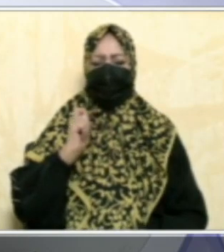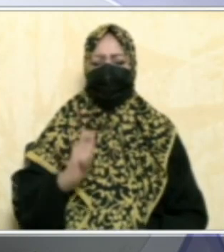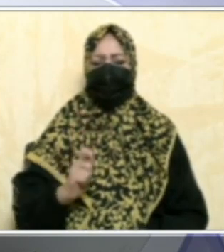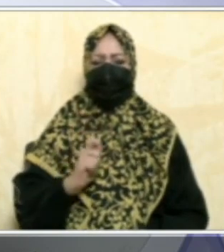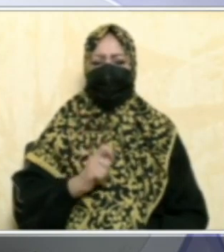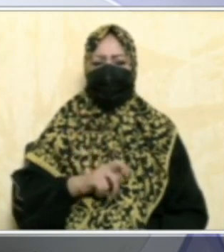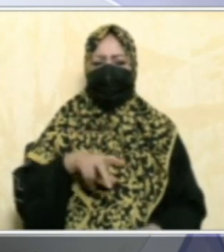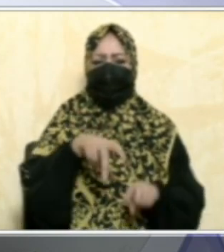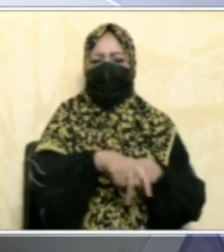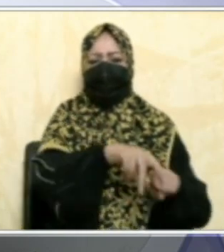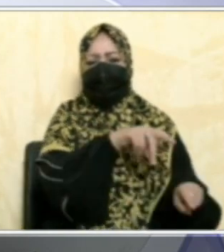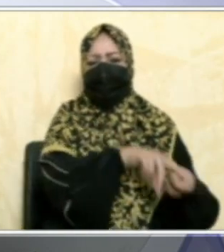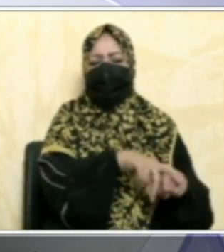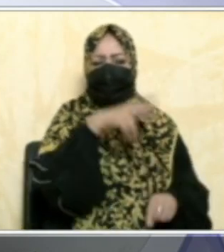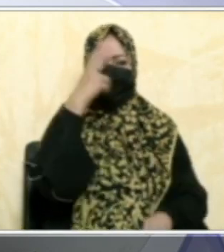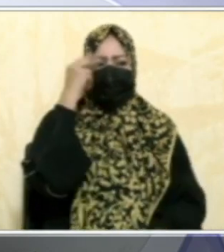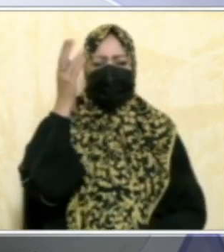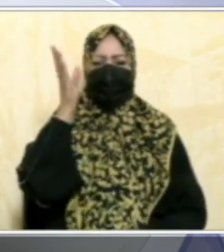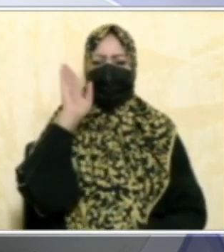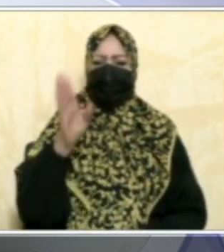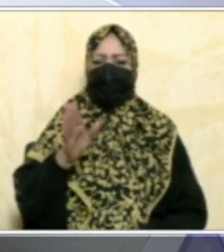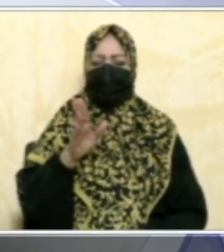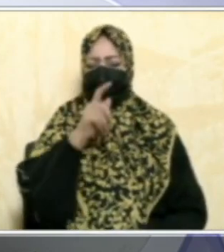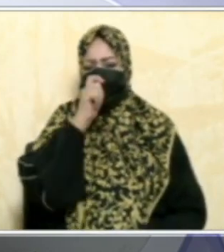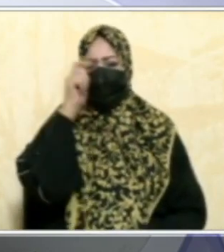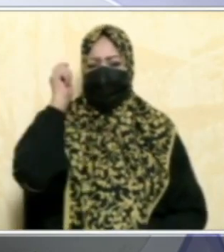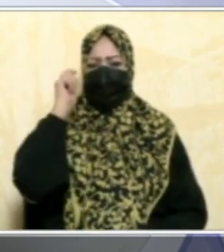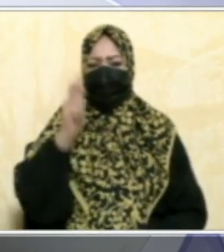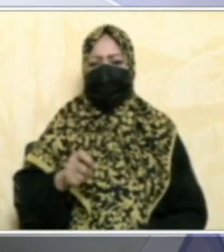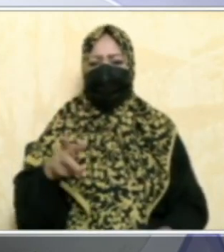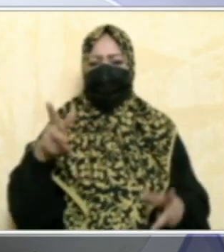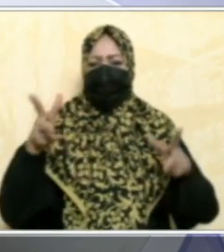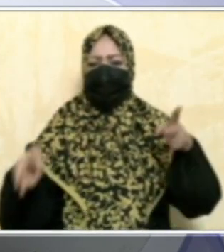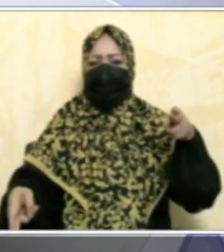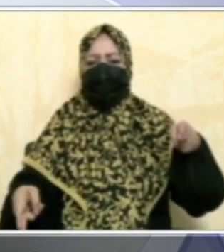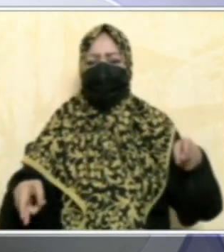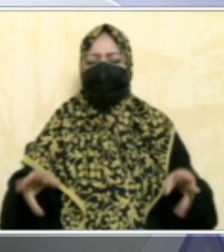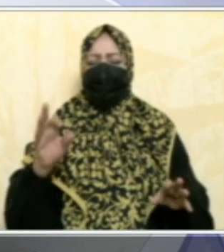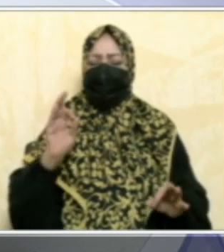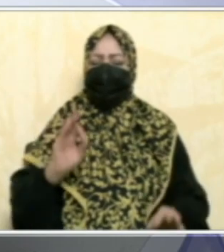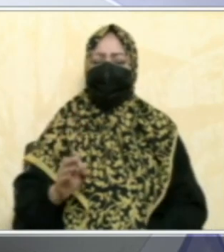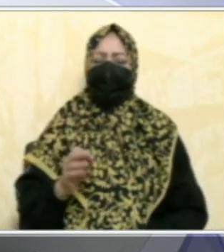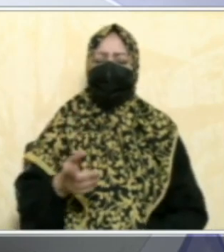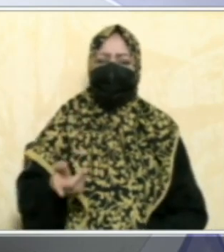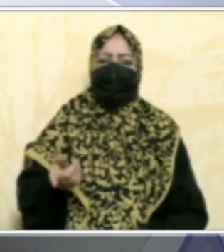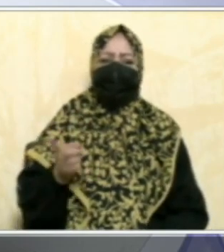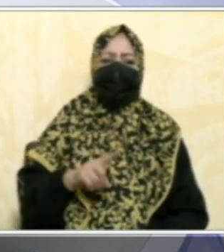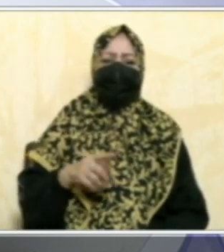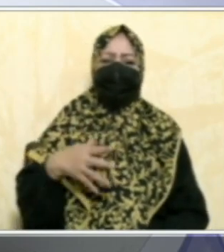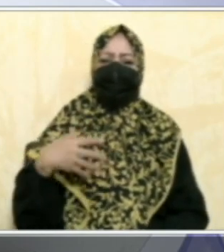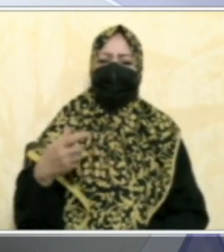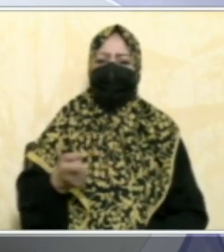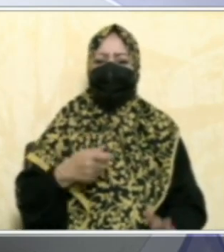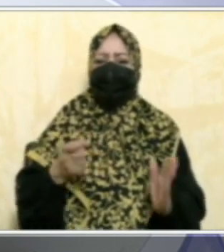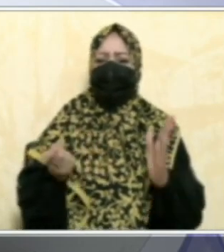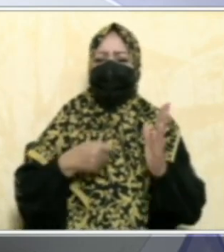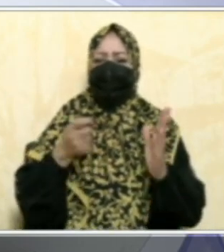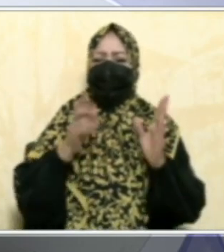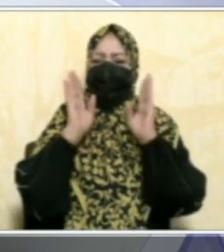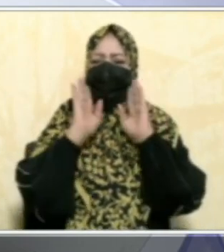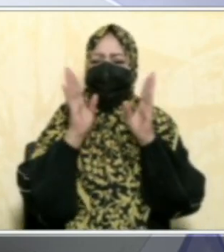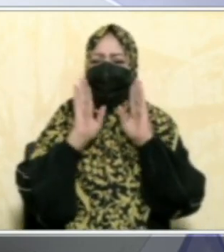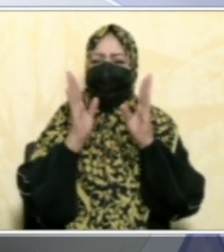لوقف عدوانه فيجب عليه أن يقف هذا الموقف. من يملك قلما أو يعني قناة إعلامية أو